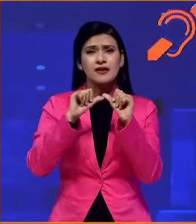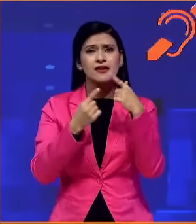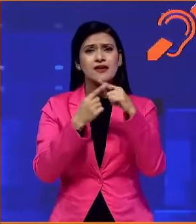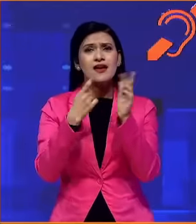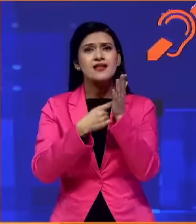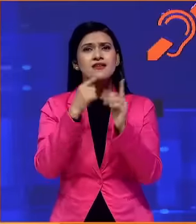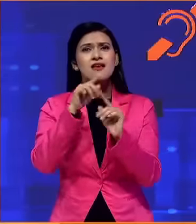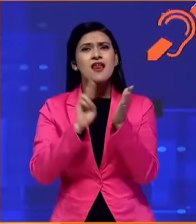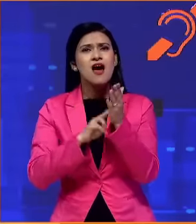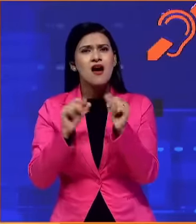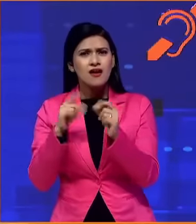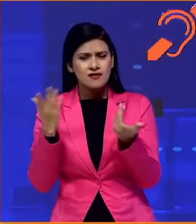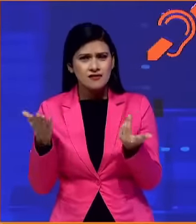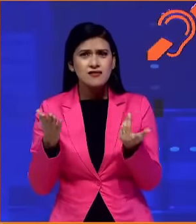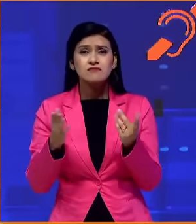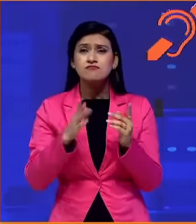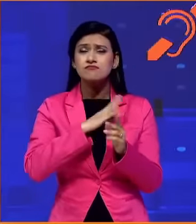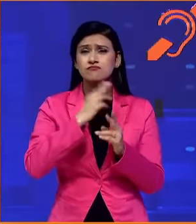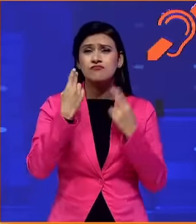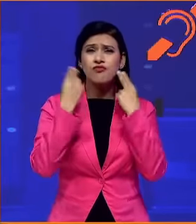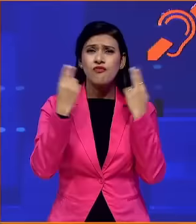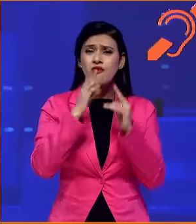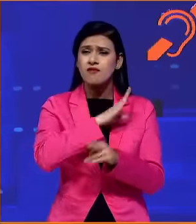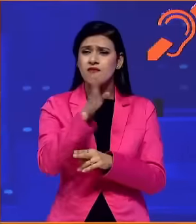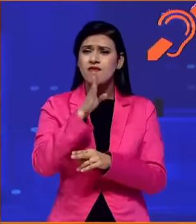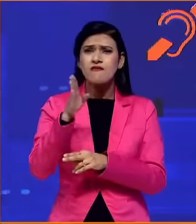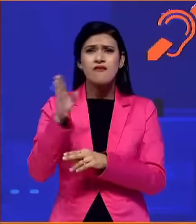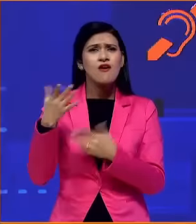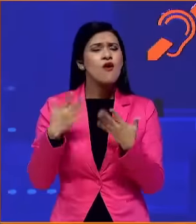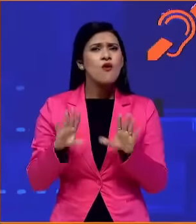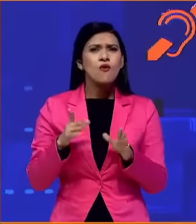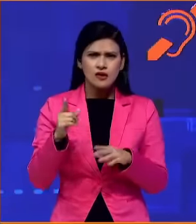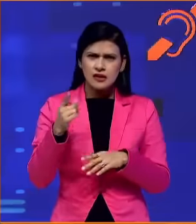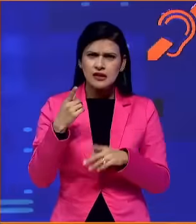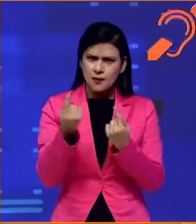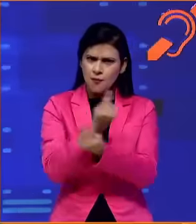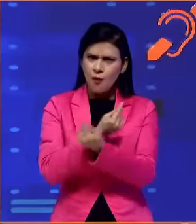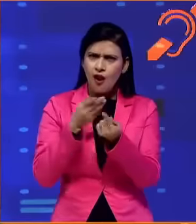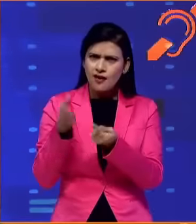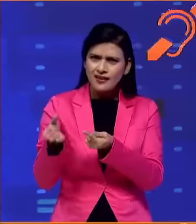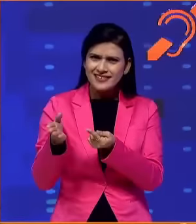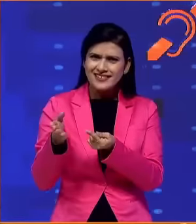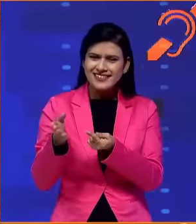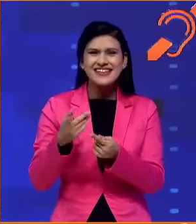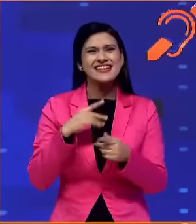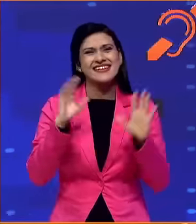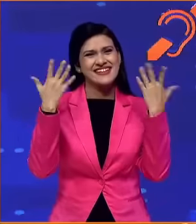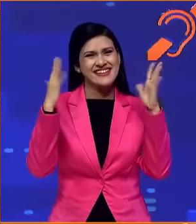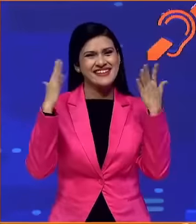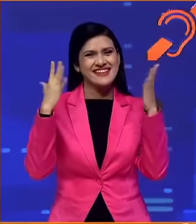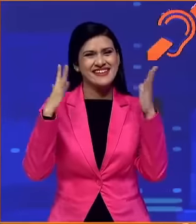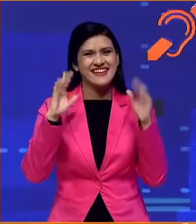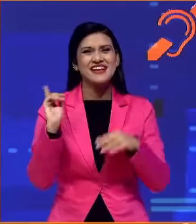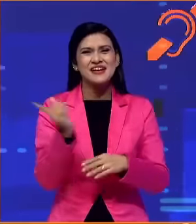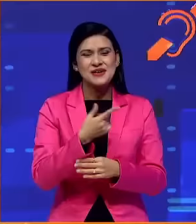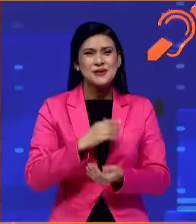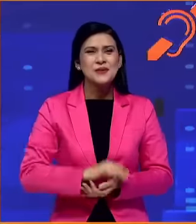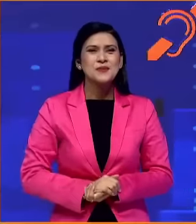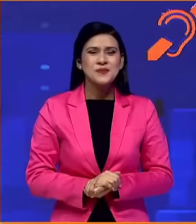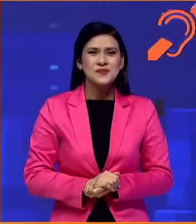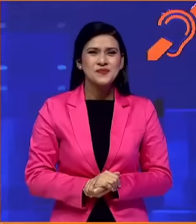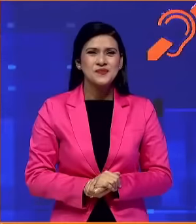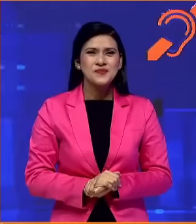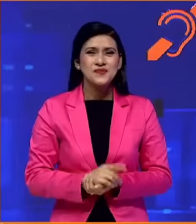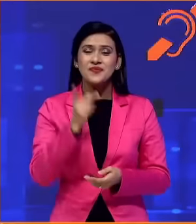राजनीतिथी?देखिए,यहउनकाहै...लेकिन।जो